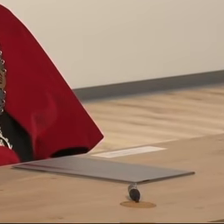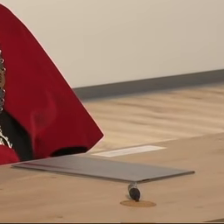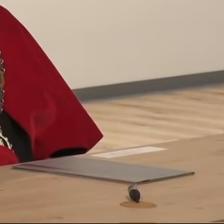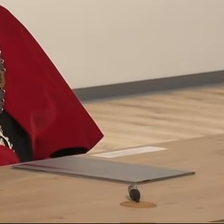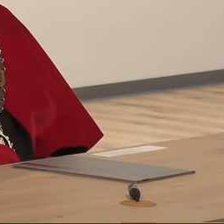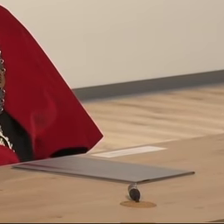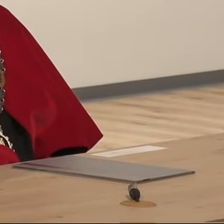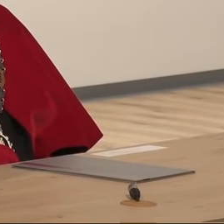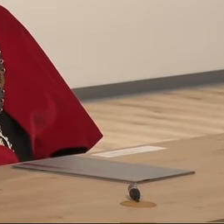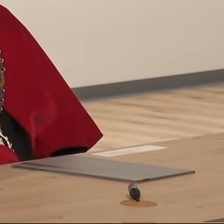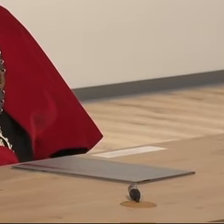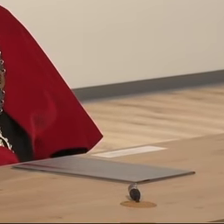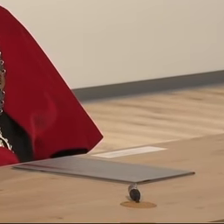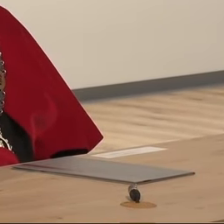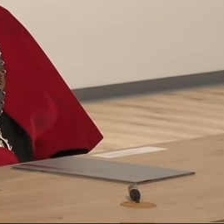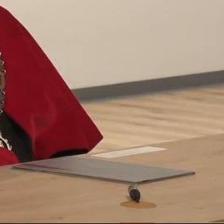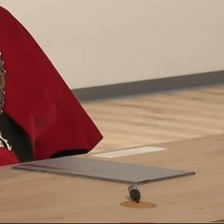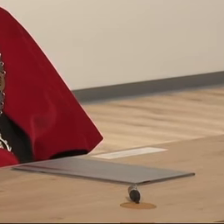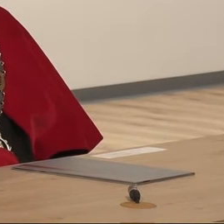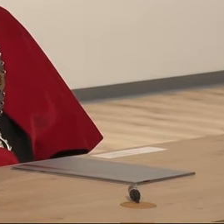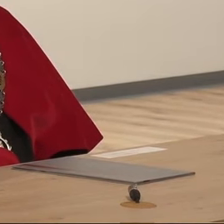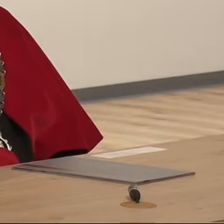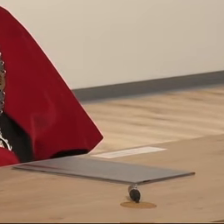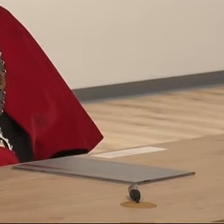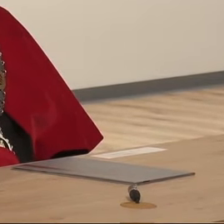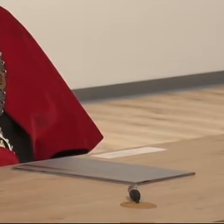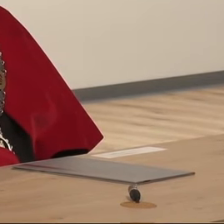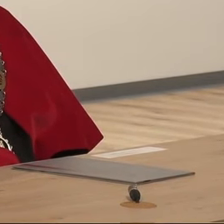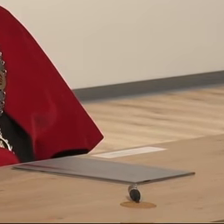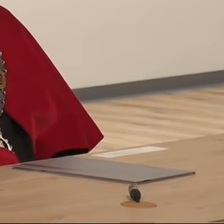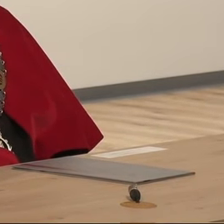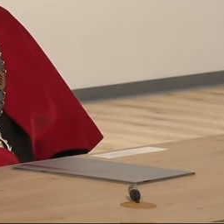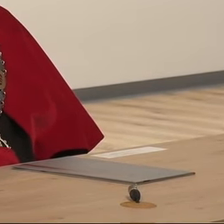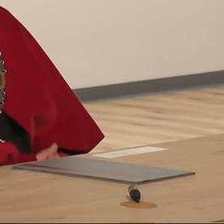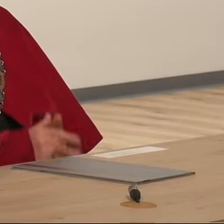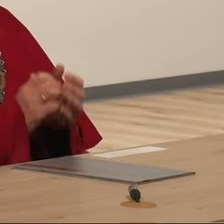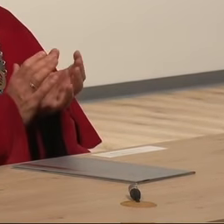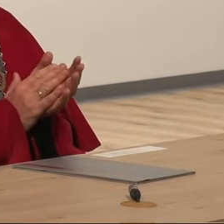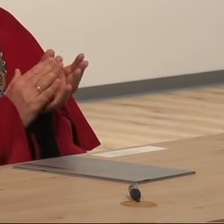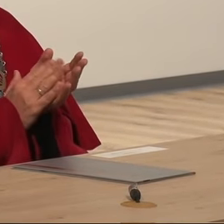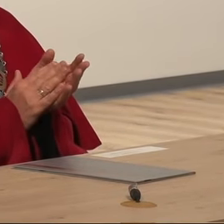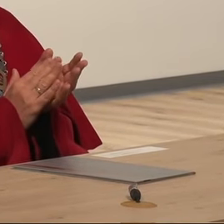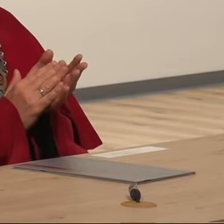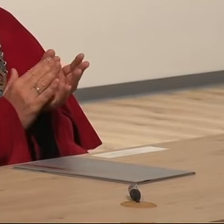Witam pana Mirosława Suskiego, dyrektora generalnego Łódzkiego Urzędu Wojewódzkiego.